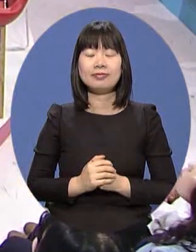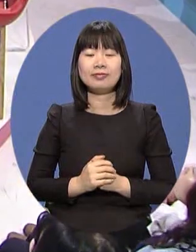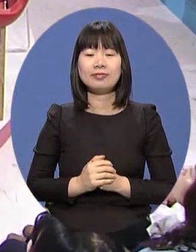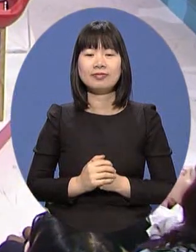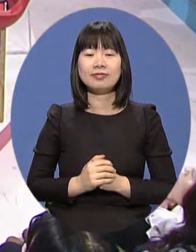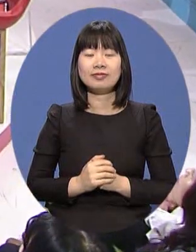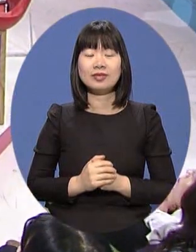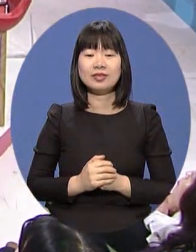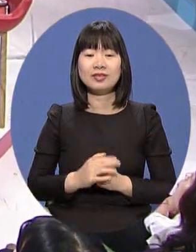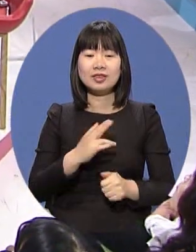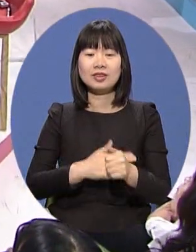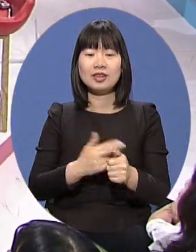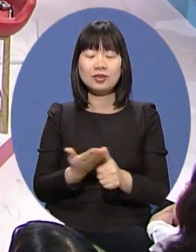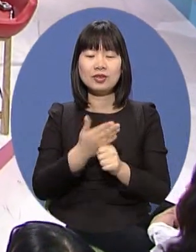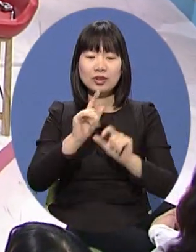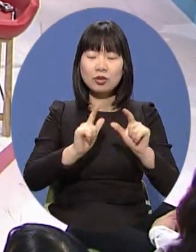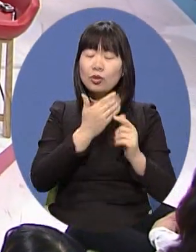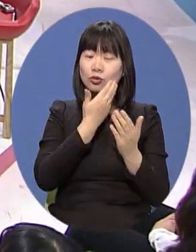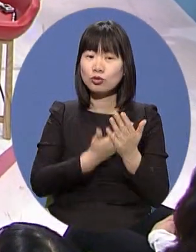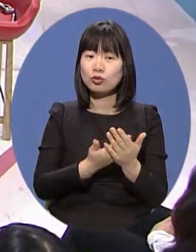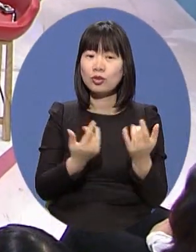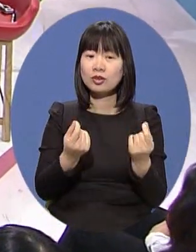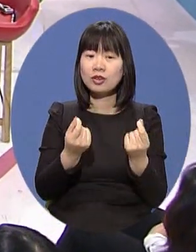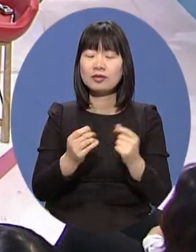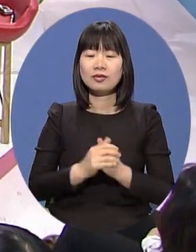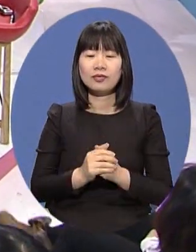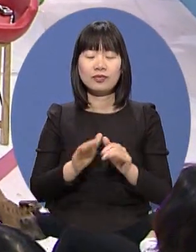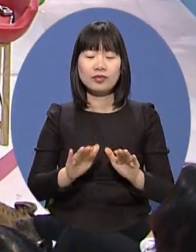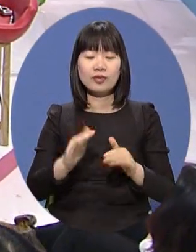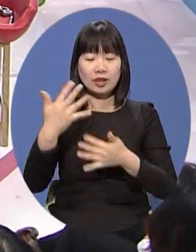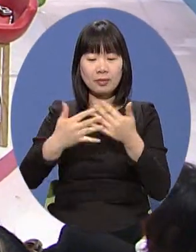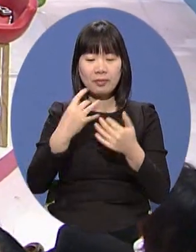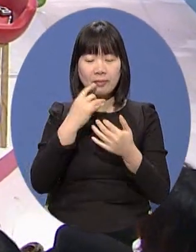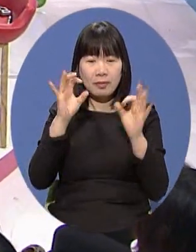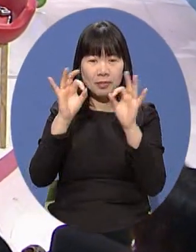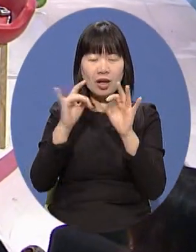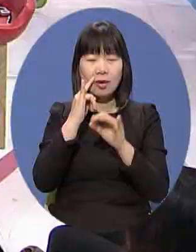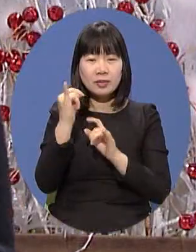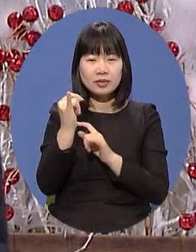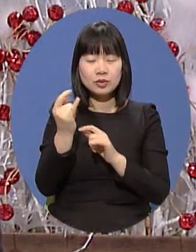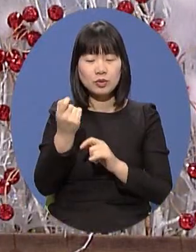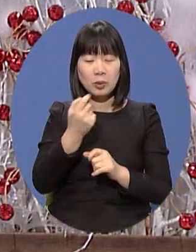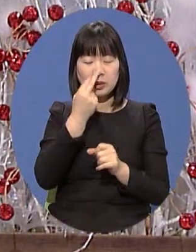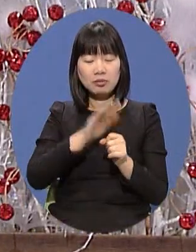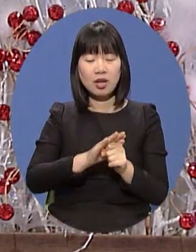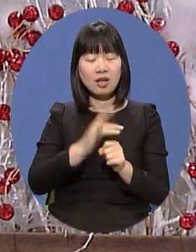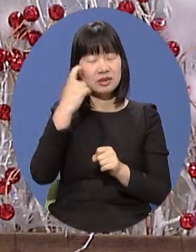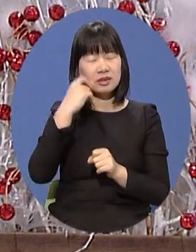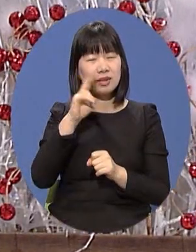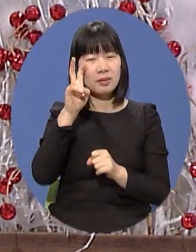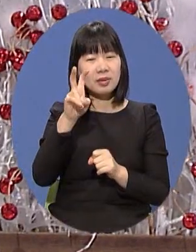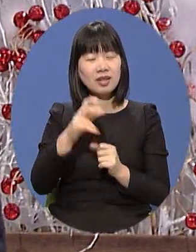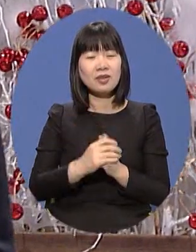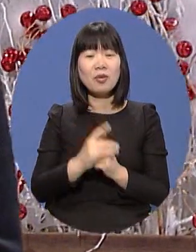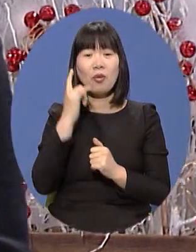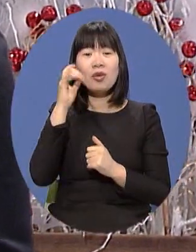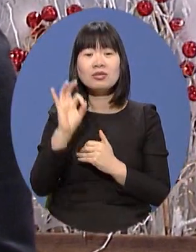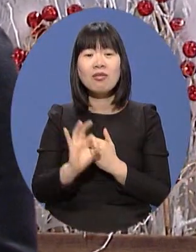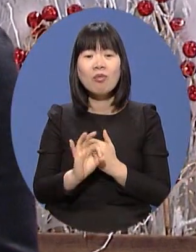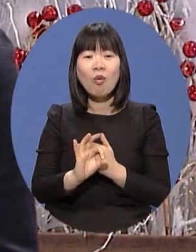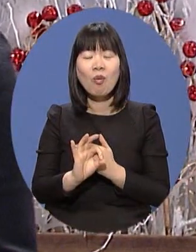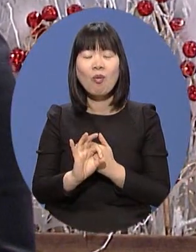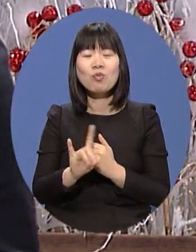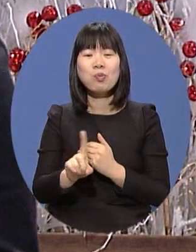네, 선생님 네. 확실히 양육 태도가 네. 중요한 것 같아요. 근데 이제 저 화면만 보면 이제 네. 어머님 좀 억울해지실 수도 있을 거예요. 네. 왜냐하면은